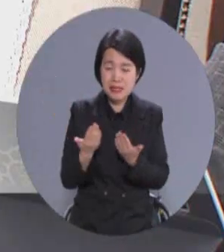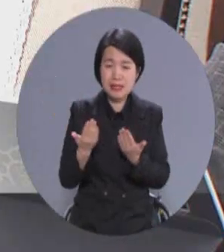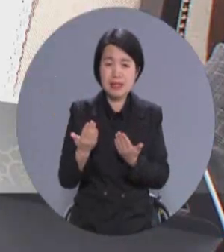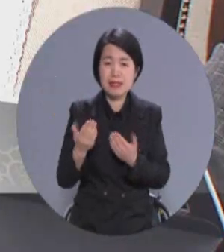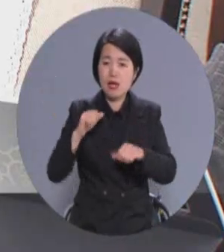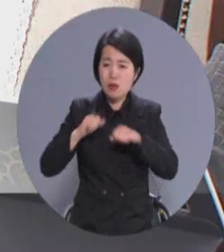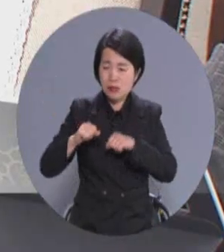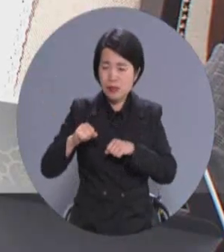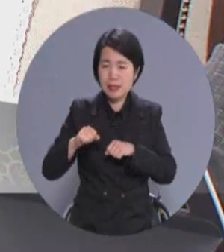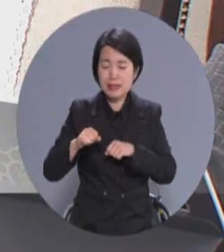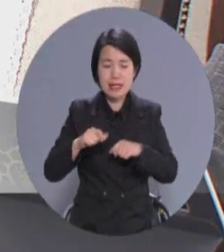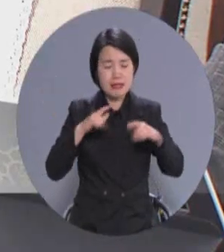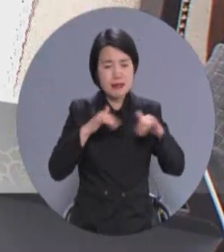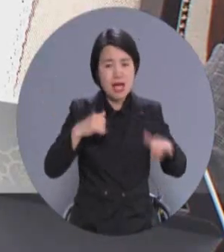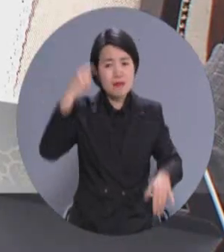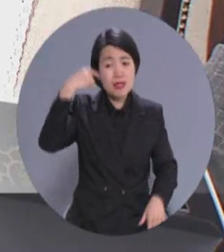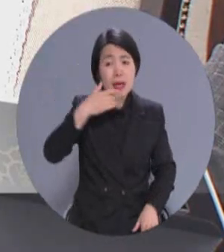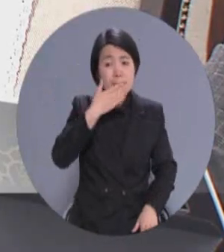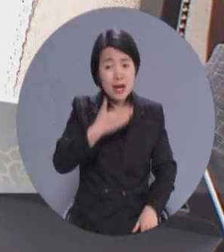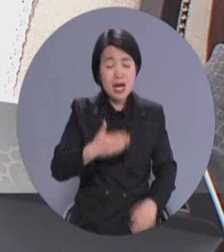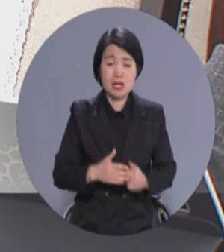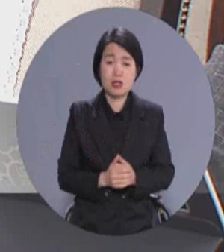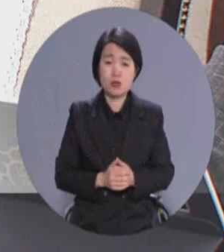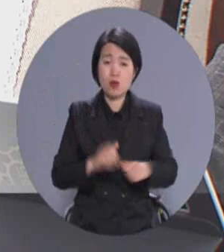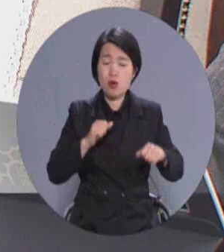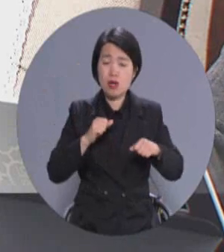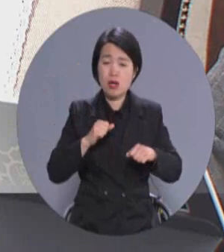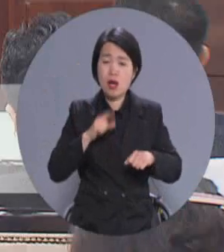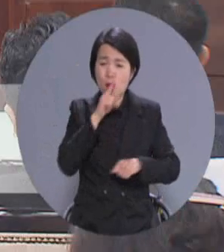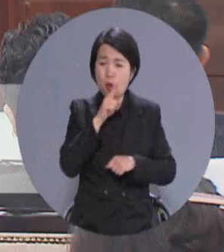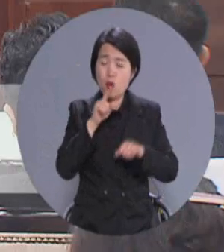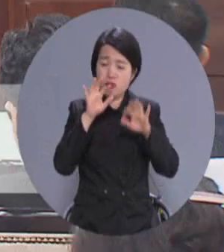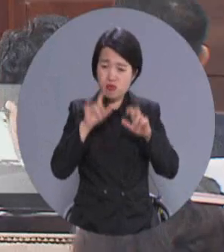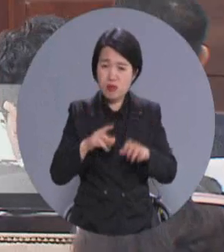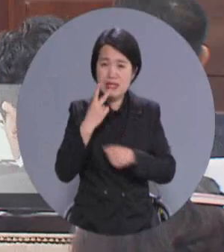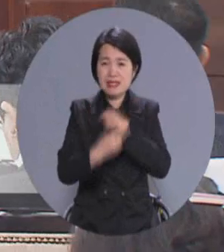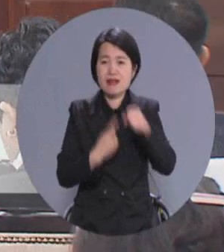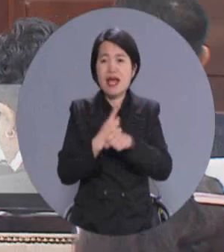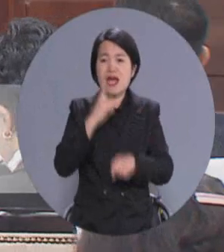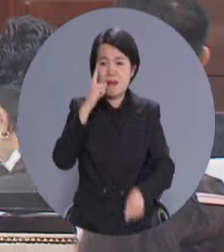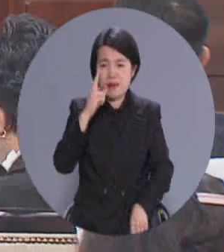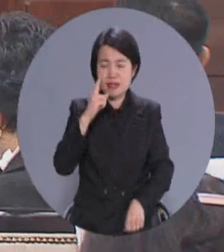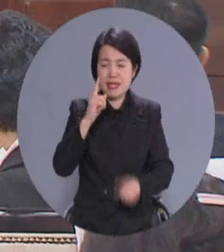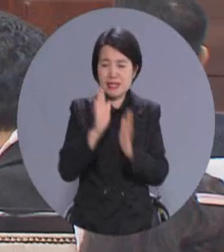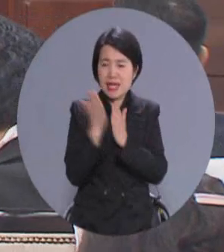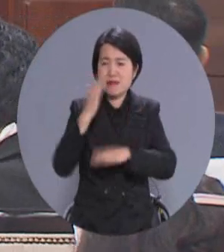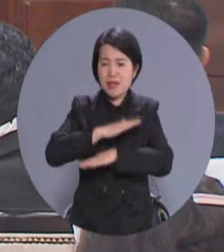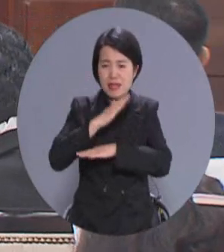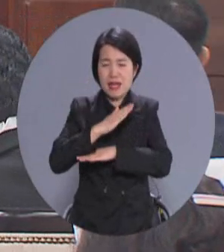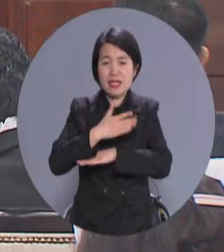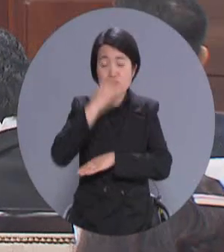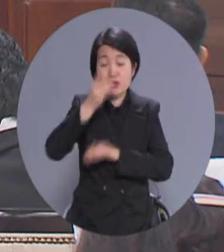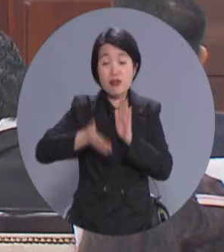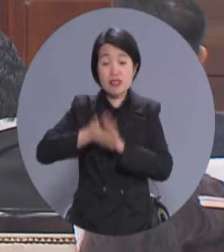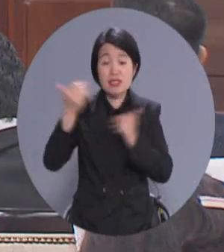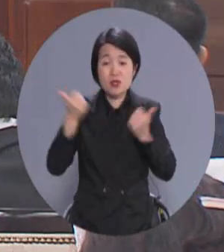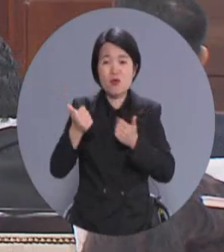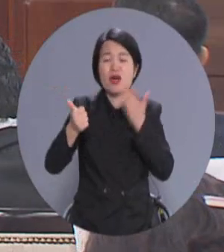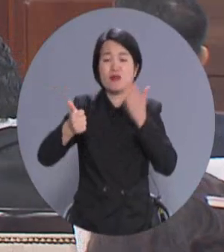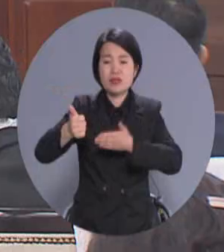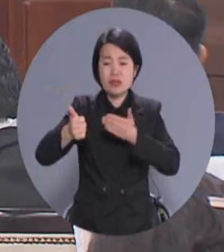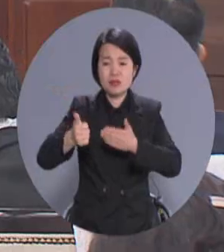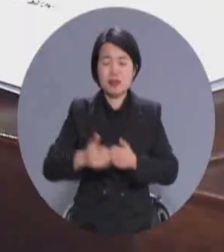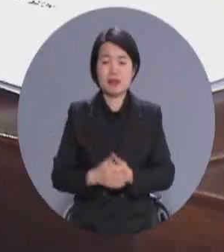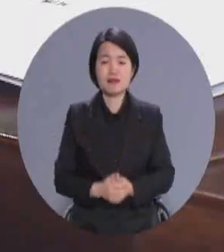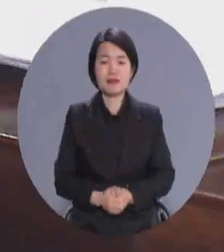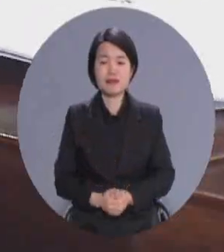시의원들의 활동을 시민이 체감할 수 있도록 의정보고서를 2년마다 한 차례 이상 발간할 것을 순천시 의회에